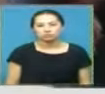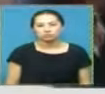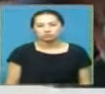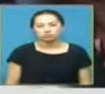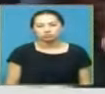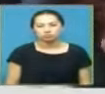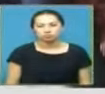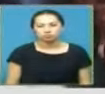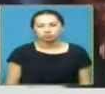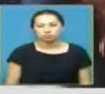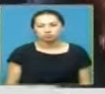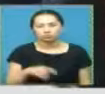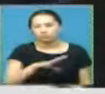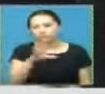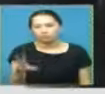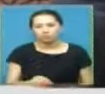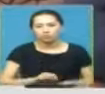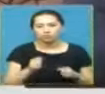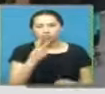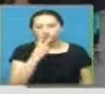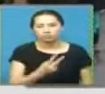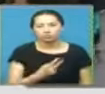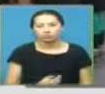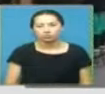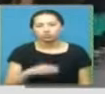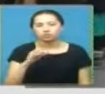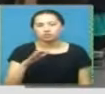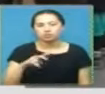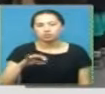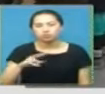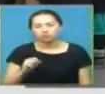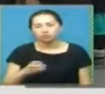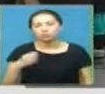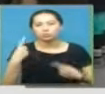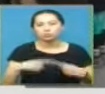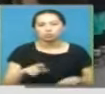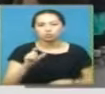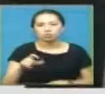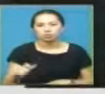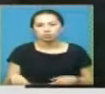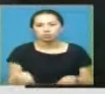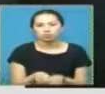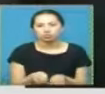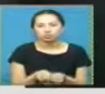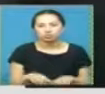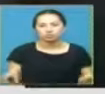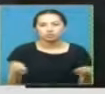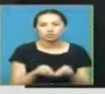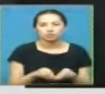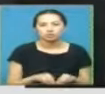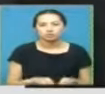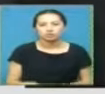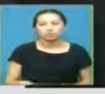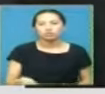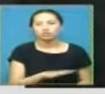ғой, астыда бәрі мұздай көрсеңдер. Таслима апа сияқты мына тұрғындардың да тәсірі жоқ. Жылуға жауапты деп танитын мекемелерін